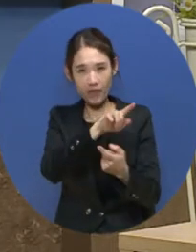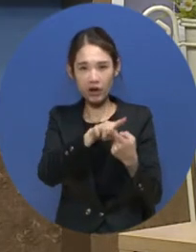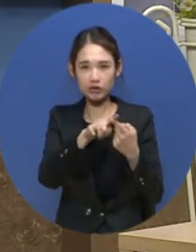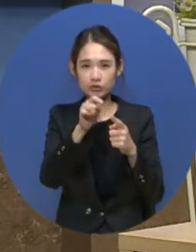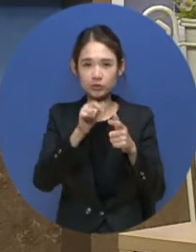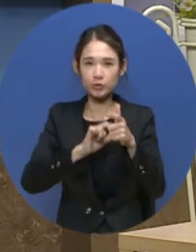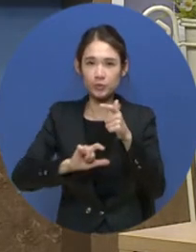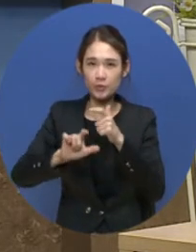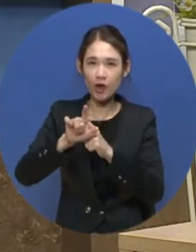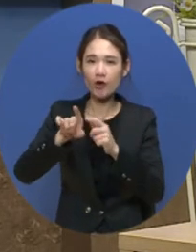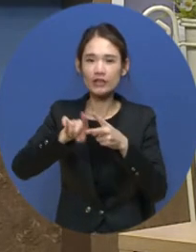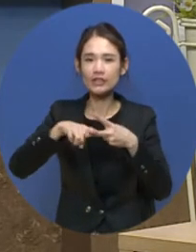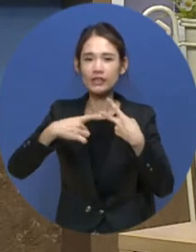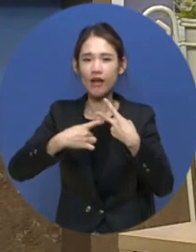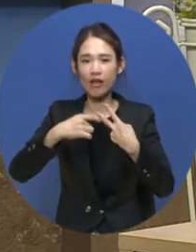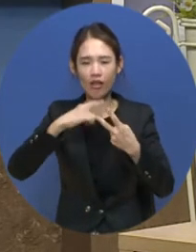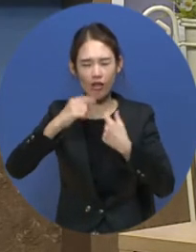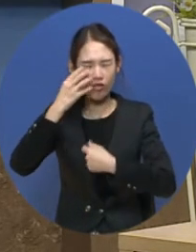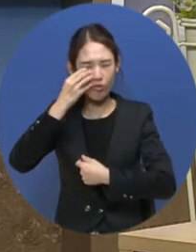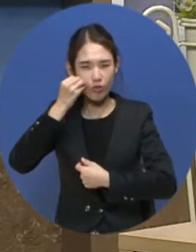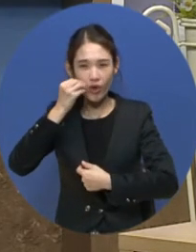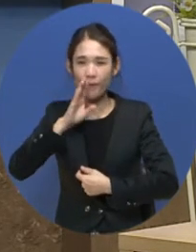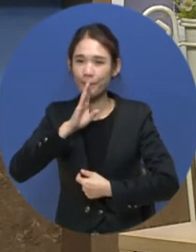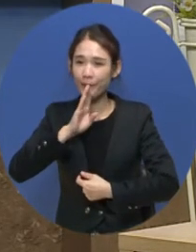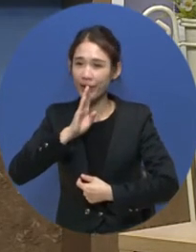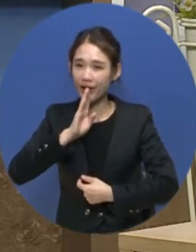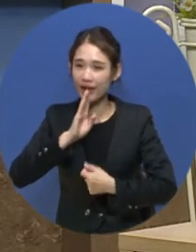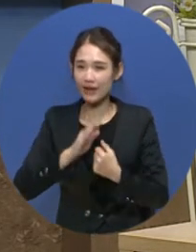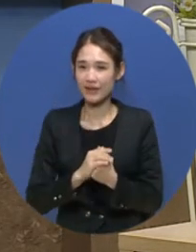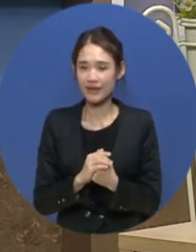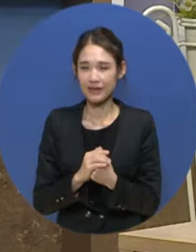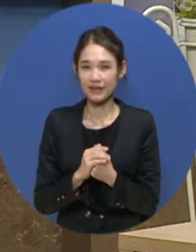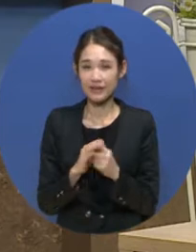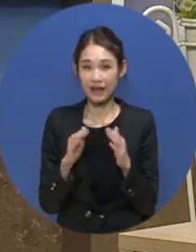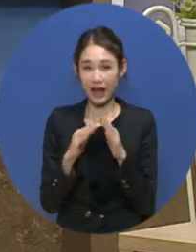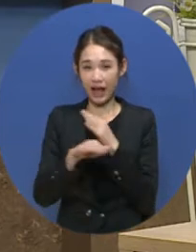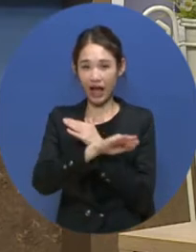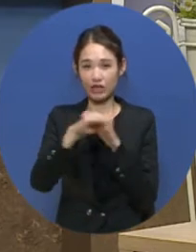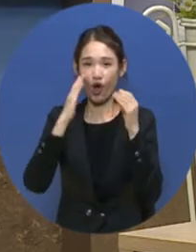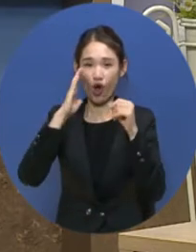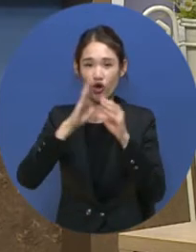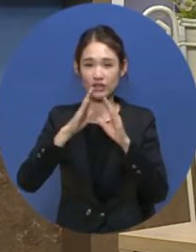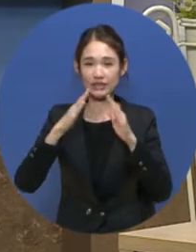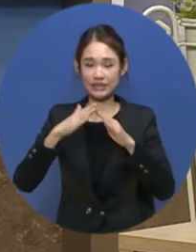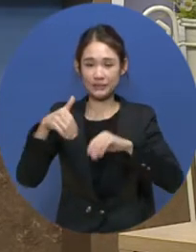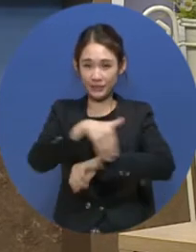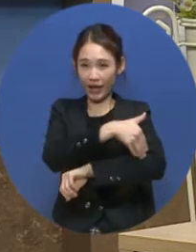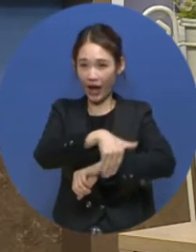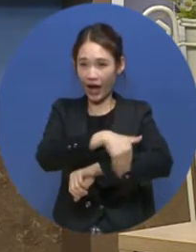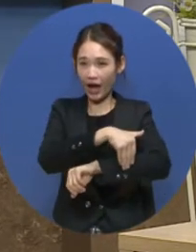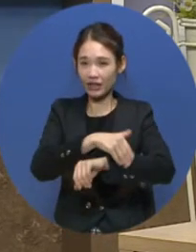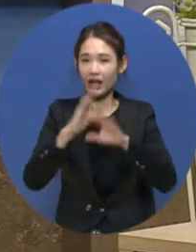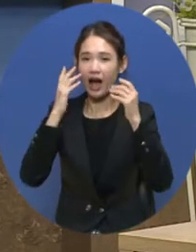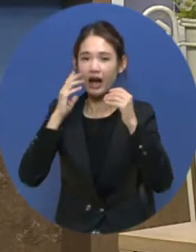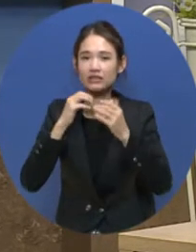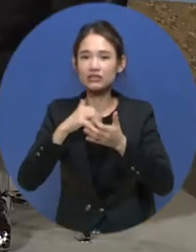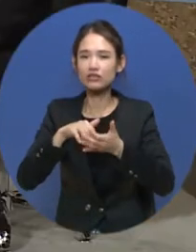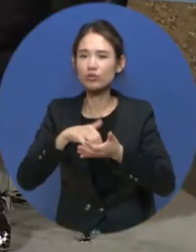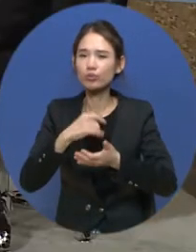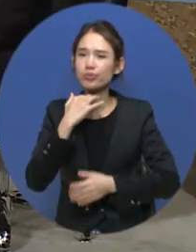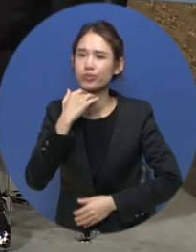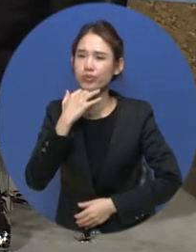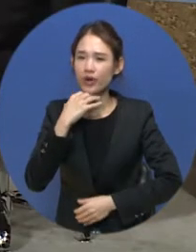더 이해하기가 또 수월하실 것 예. 같은데요. 그렇다면은 가정 어린이집에 다니는 아이들은 보통 몇 살